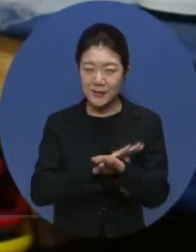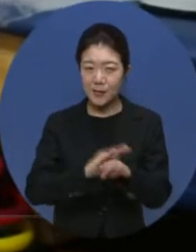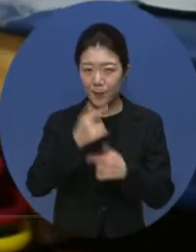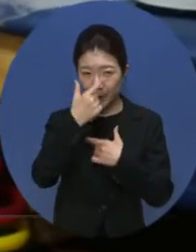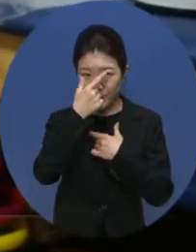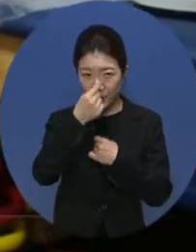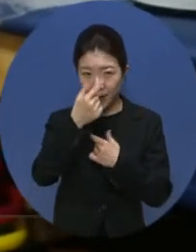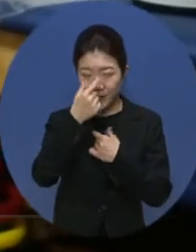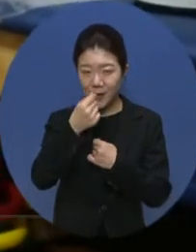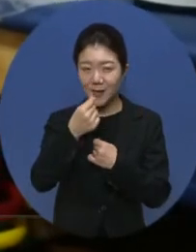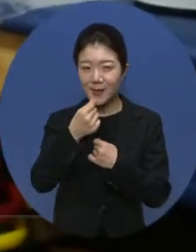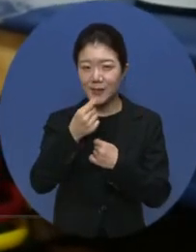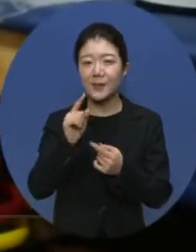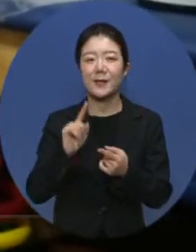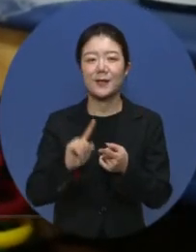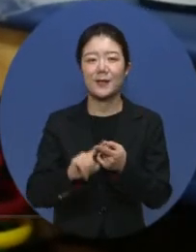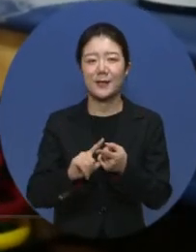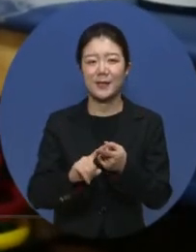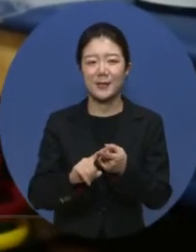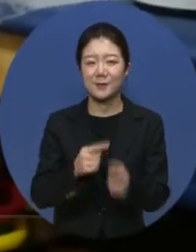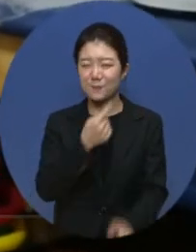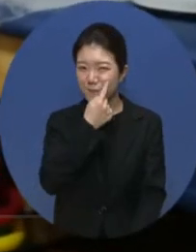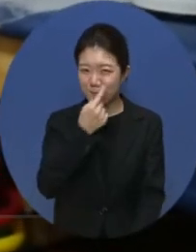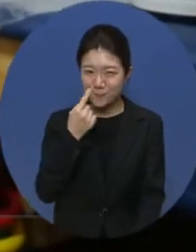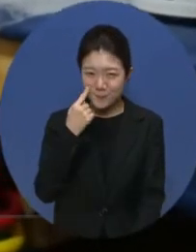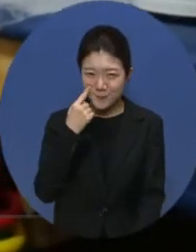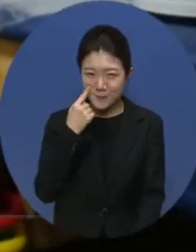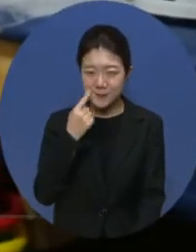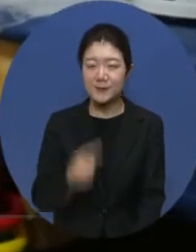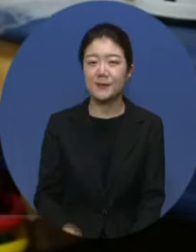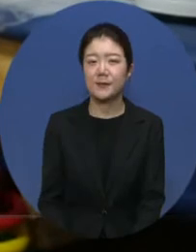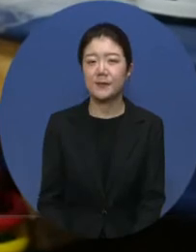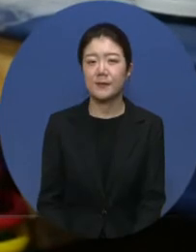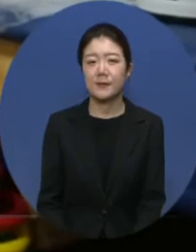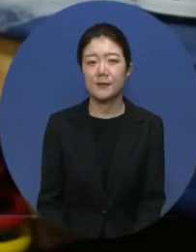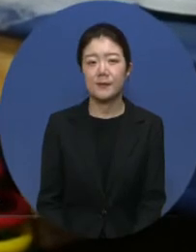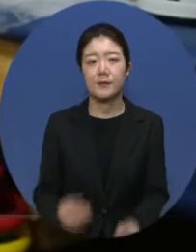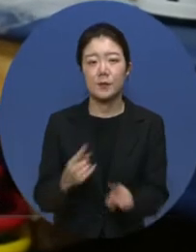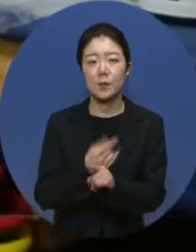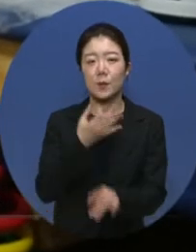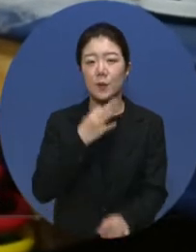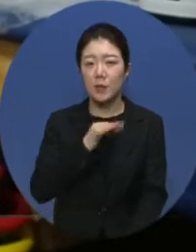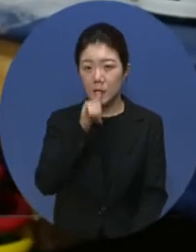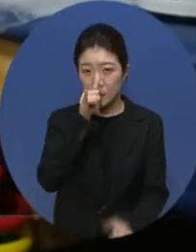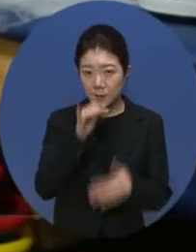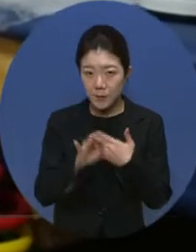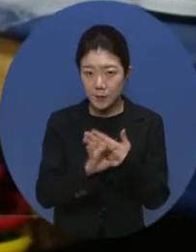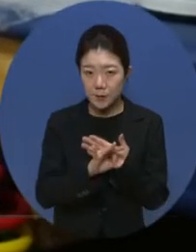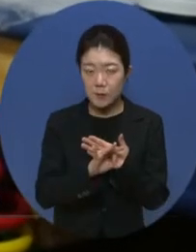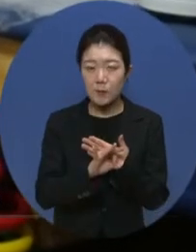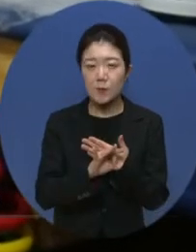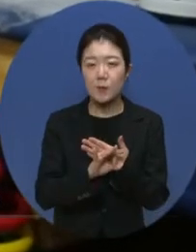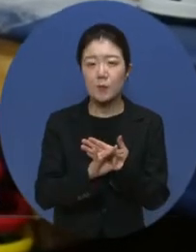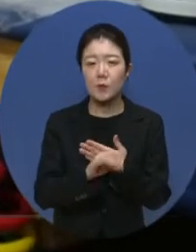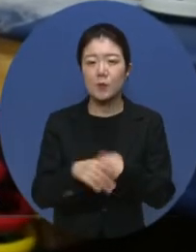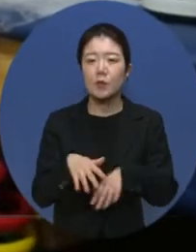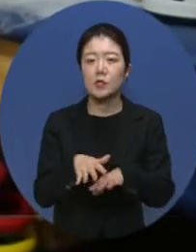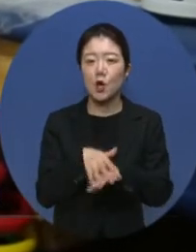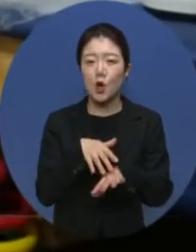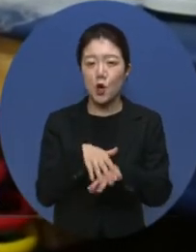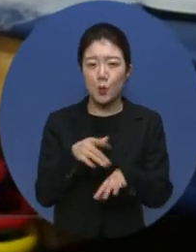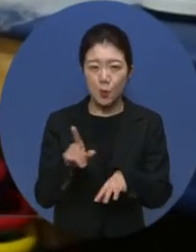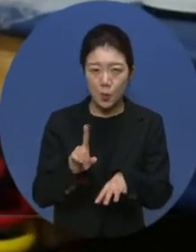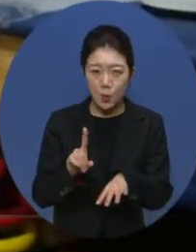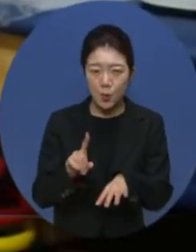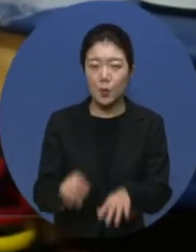핏이 되는지 그런 부분들을 확인하고 있고요. 그다음에 이제 치료 효과가 있으려면은 원단의